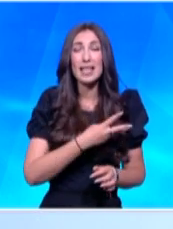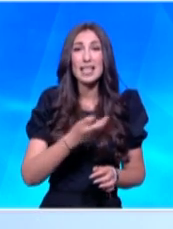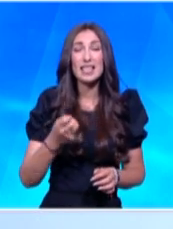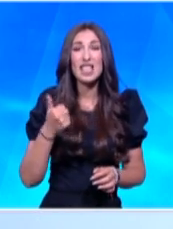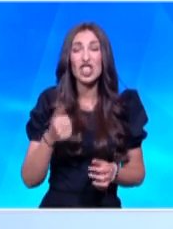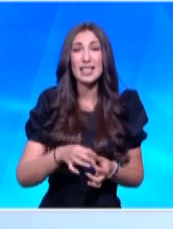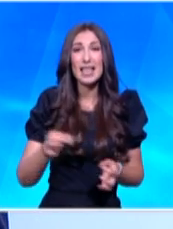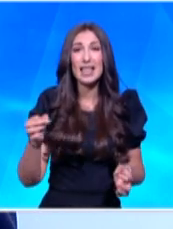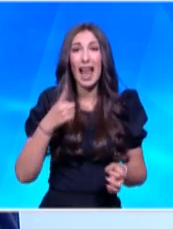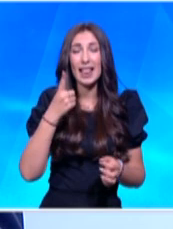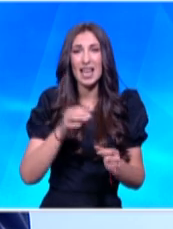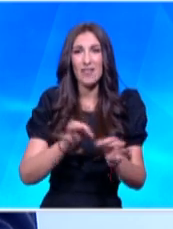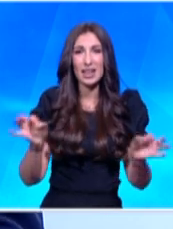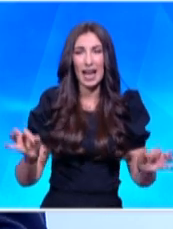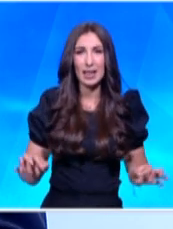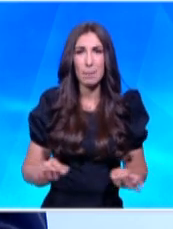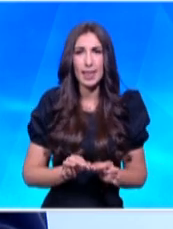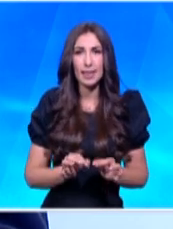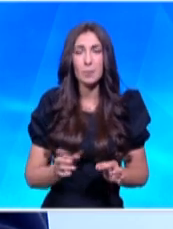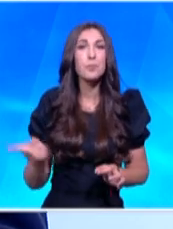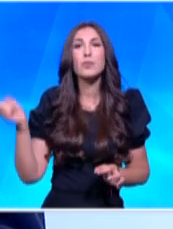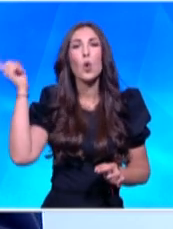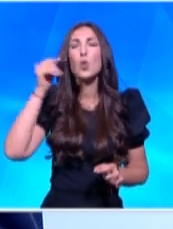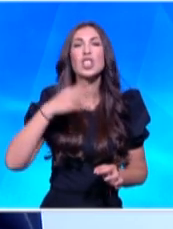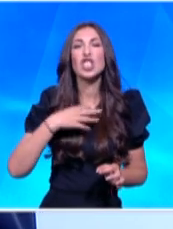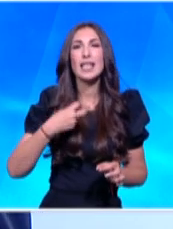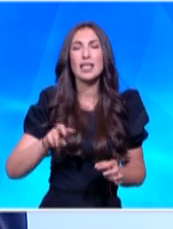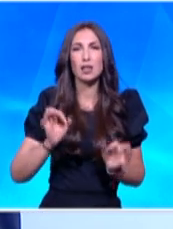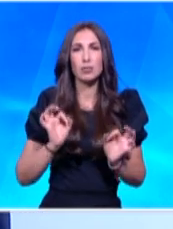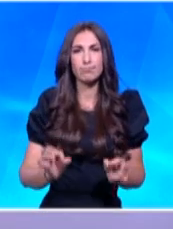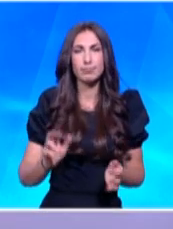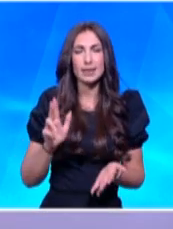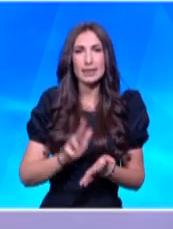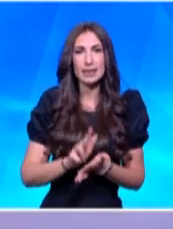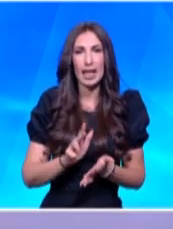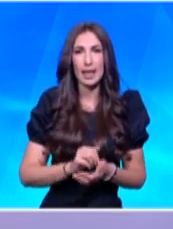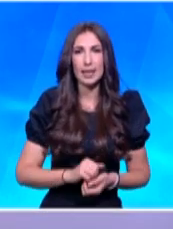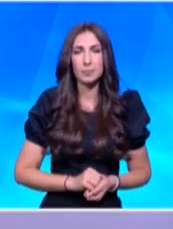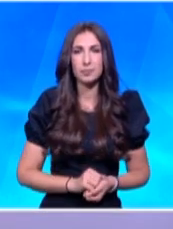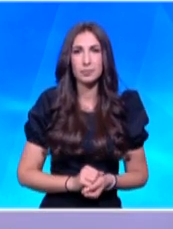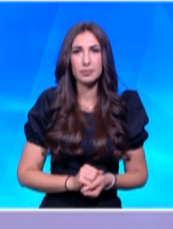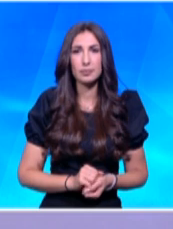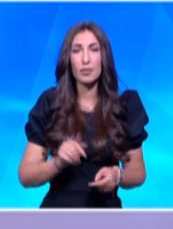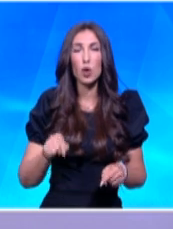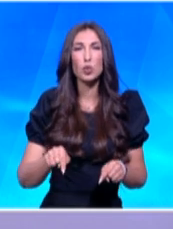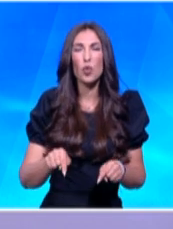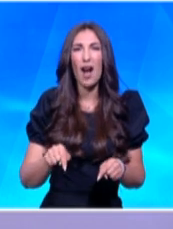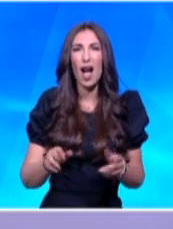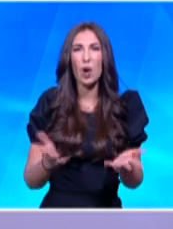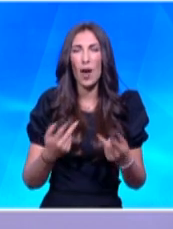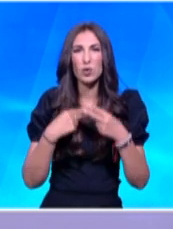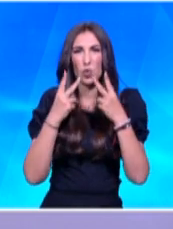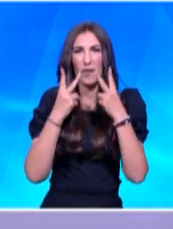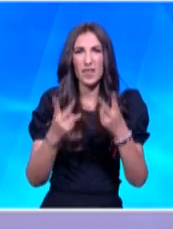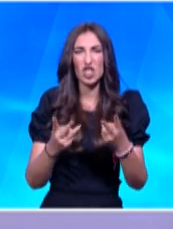литра на квадратен метър. Утре ще излязат окончателните данни и ще видиме. Това, което се